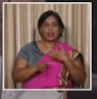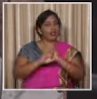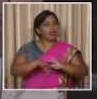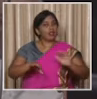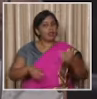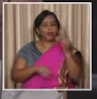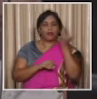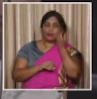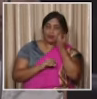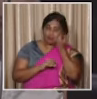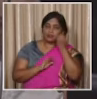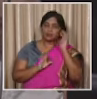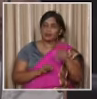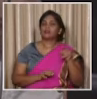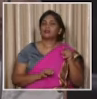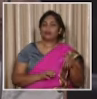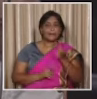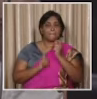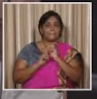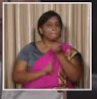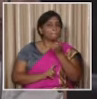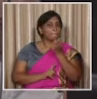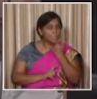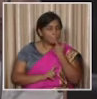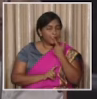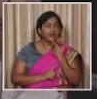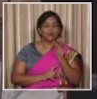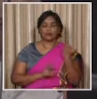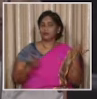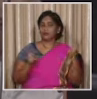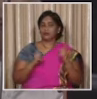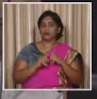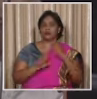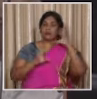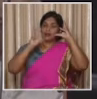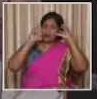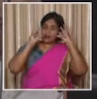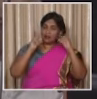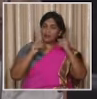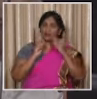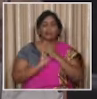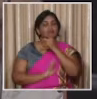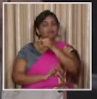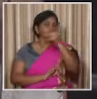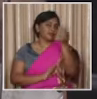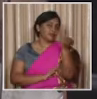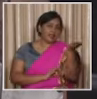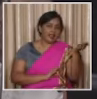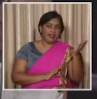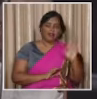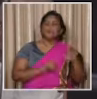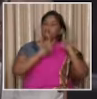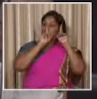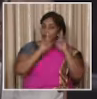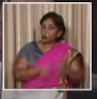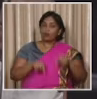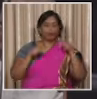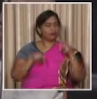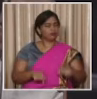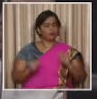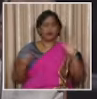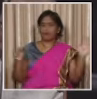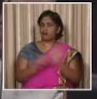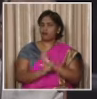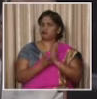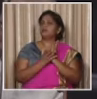ළමයෙකුට අසනීපයක් හැදුනහම පැරසිටිමෝල් පෙත්තක් හොයා මහරෑ ගේන්ගෙට ගිය ජාතියක්. ඒ තත්ත්වය දැන්